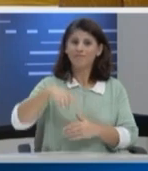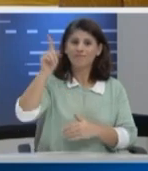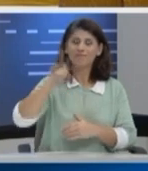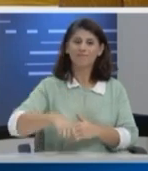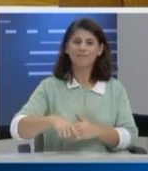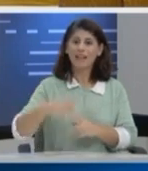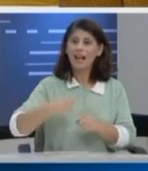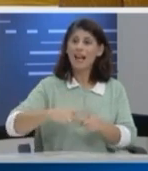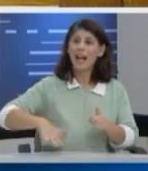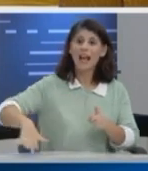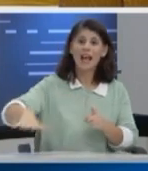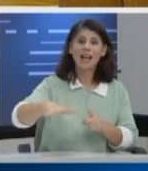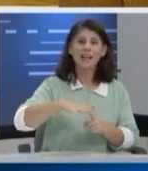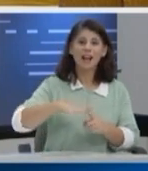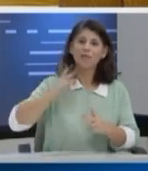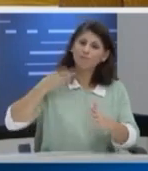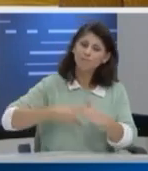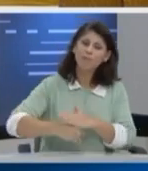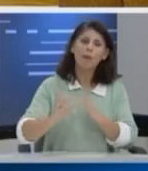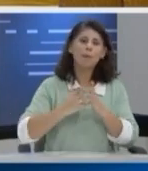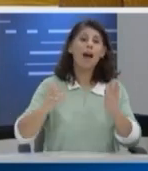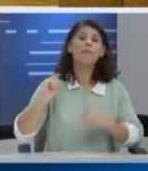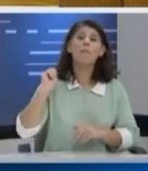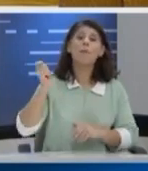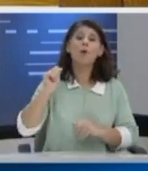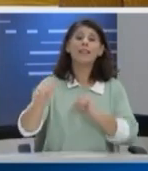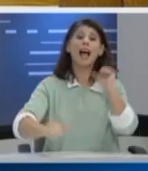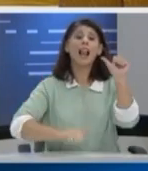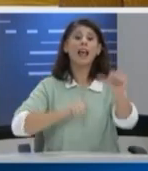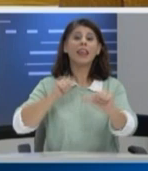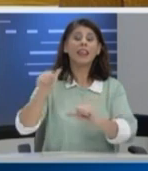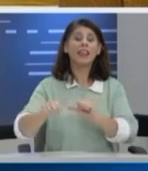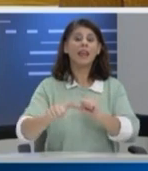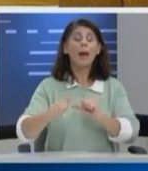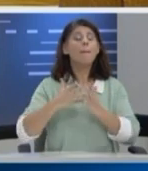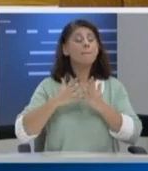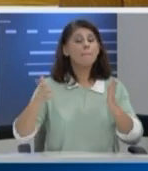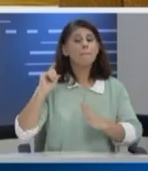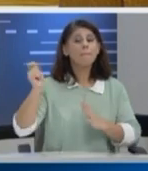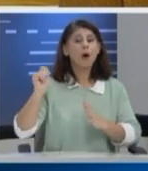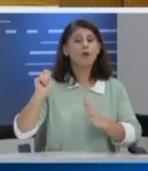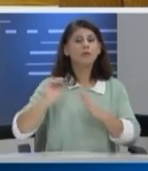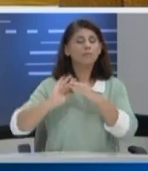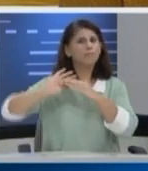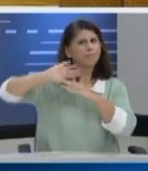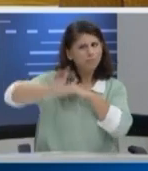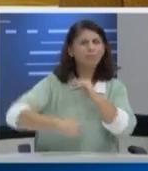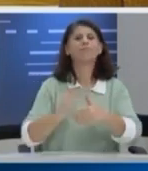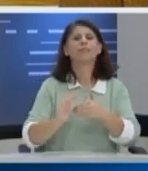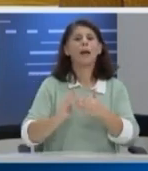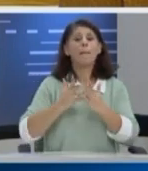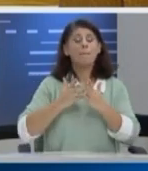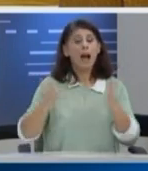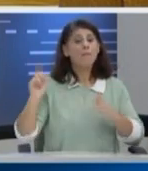ο τόπος έζησε μια μεγάλη πολιτική αλλαγή, μια μεγάλη πολιτική ανατροπή. Μια